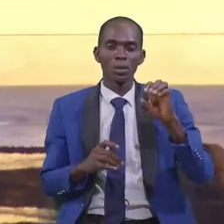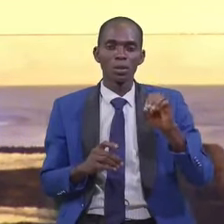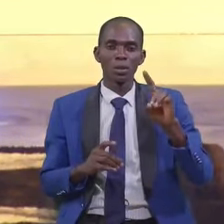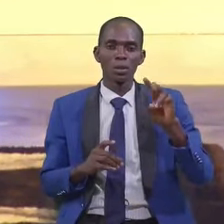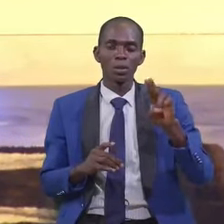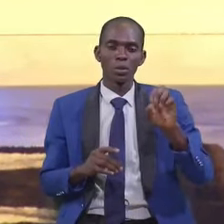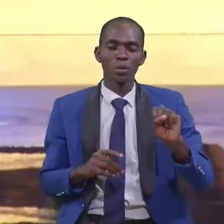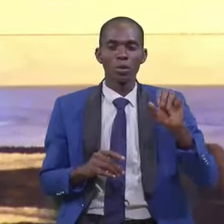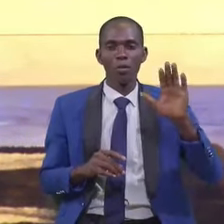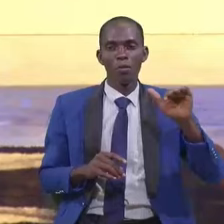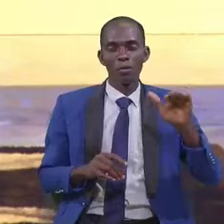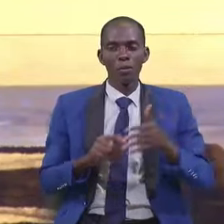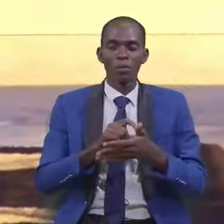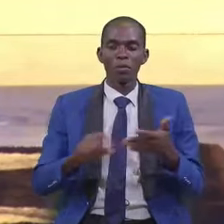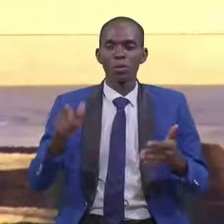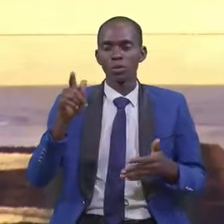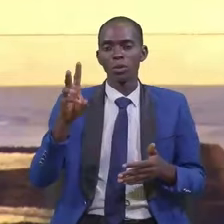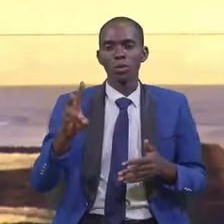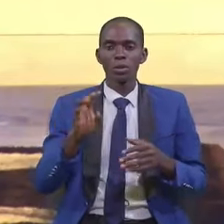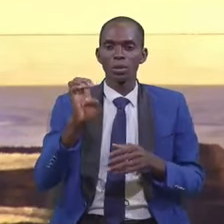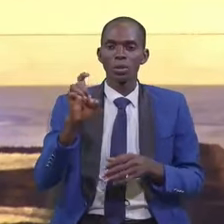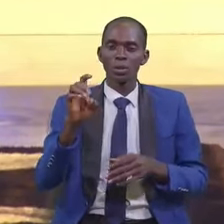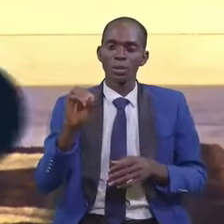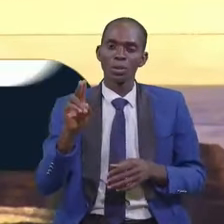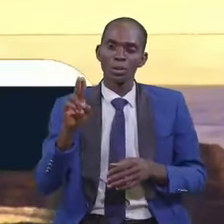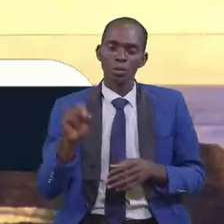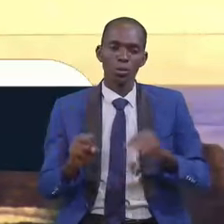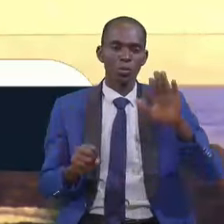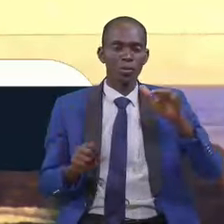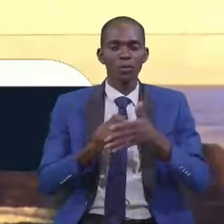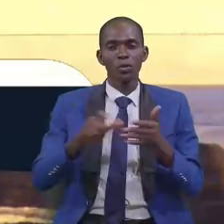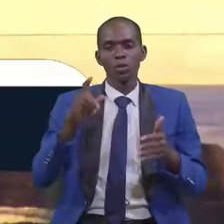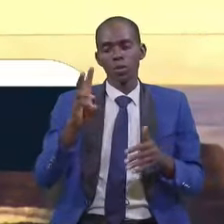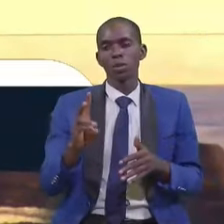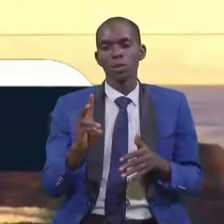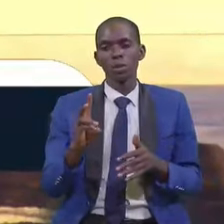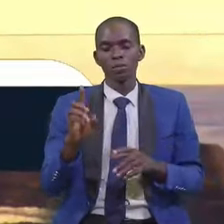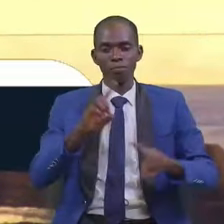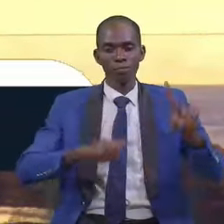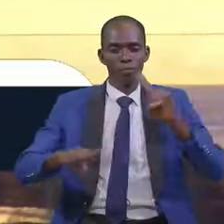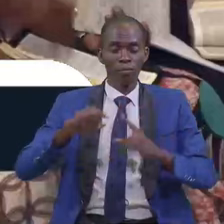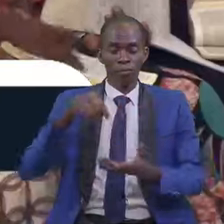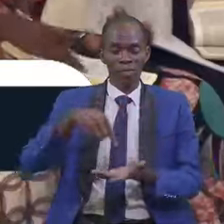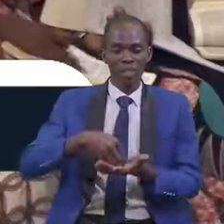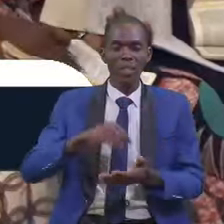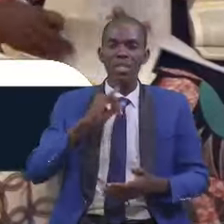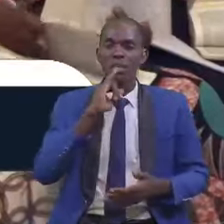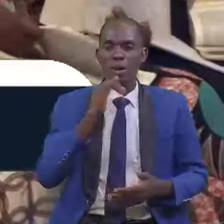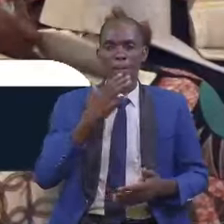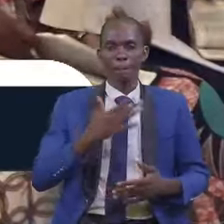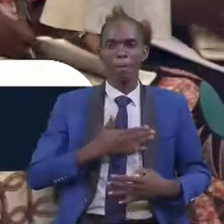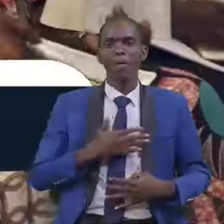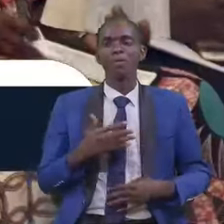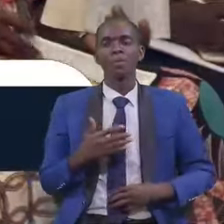Exode 15, verset 26. Ceci est pour vous. Il faut dire c'est pour moi. Exode